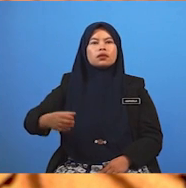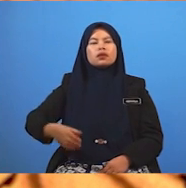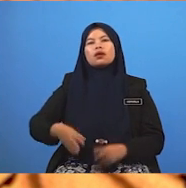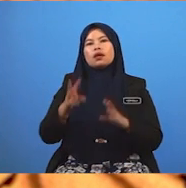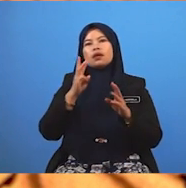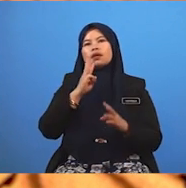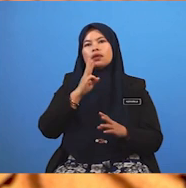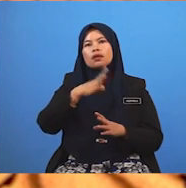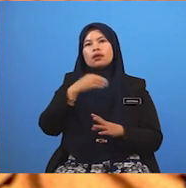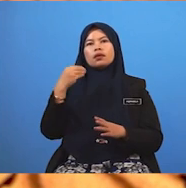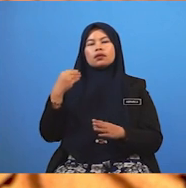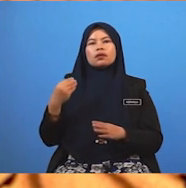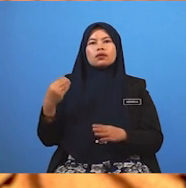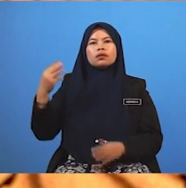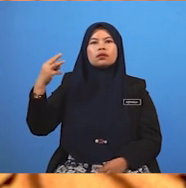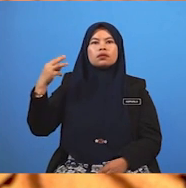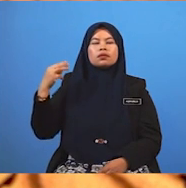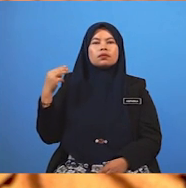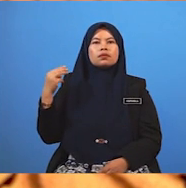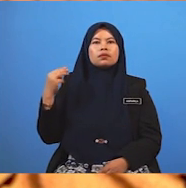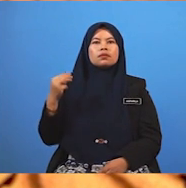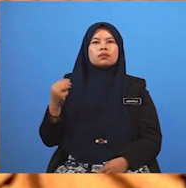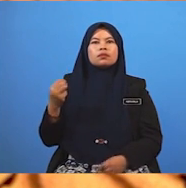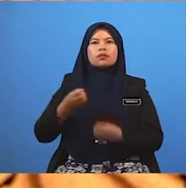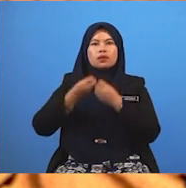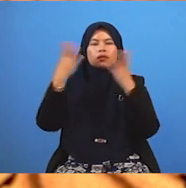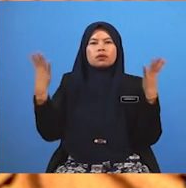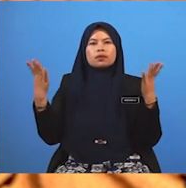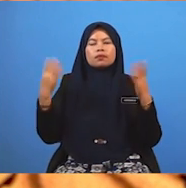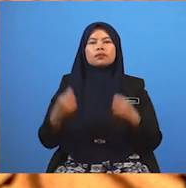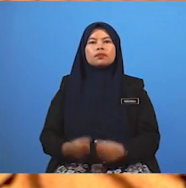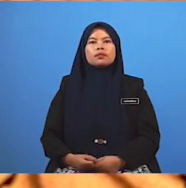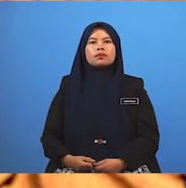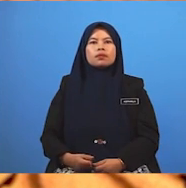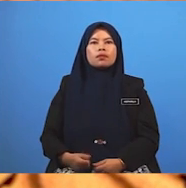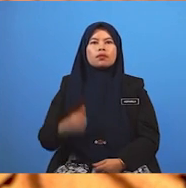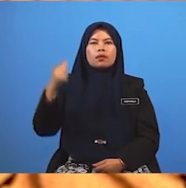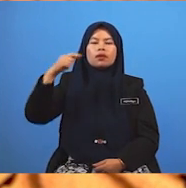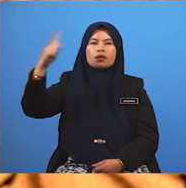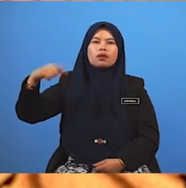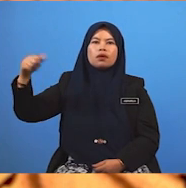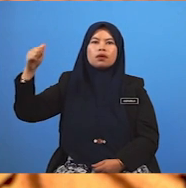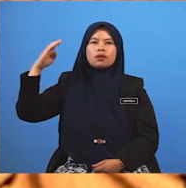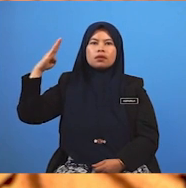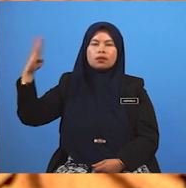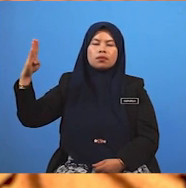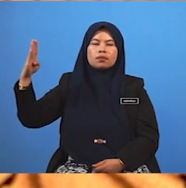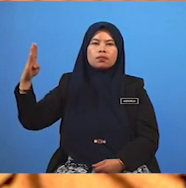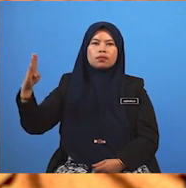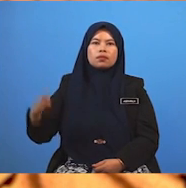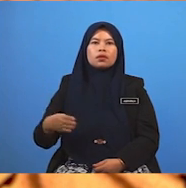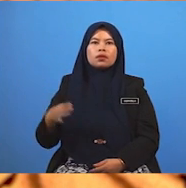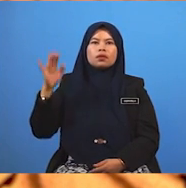Manakala azab Allah bagi golongan Ashabul Shimal ialah disiksa